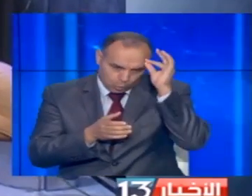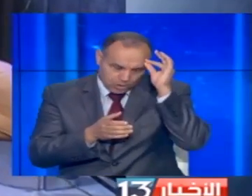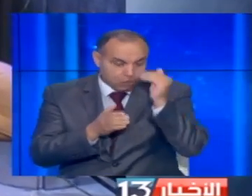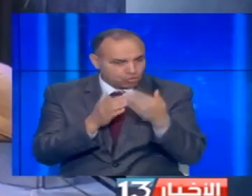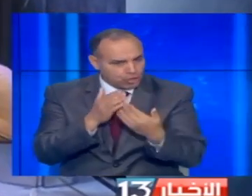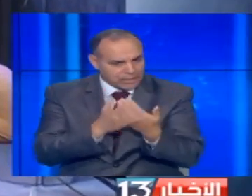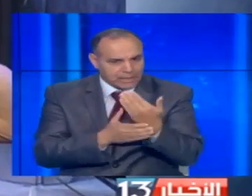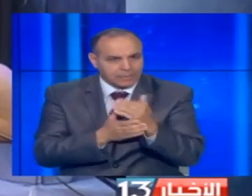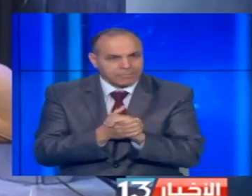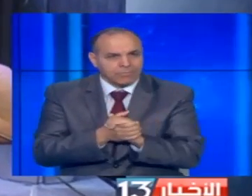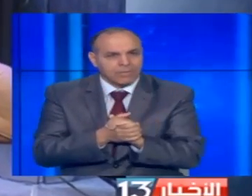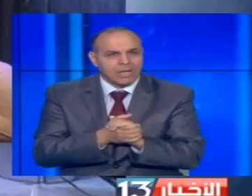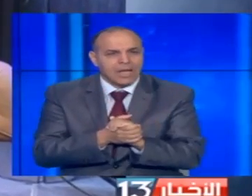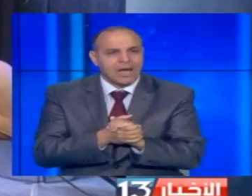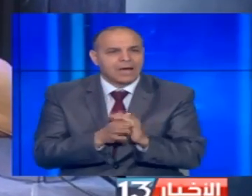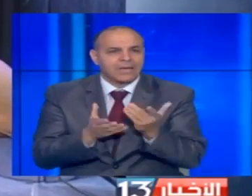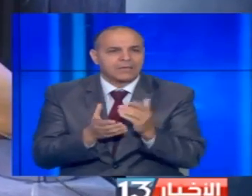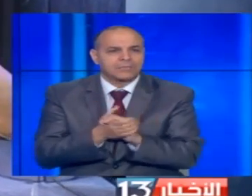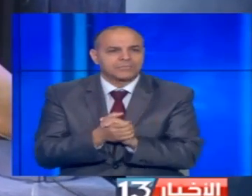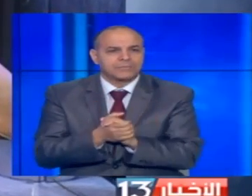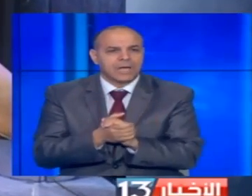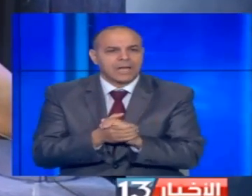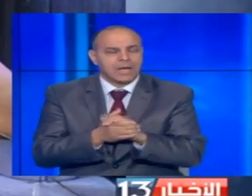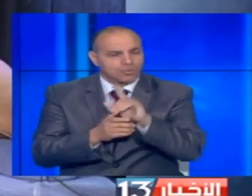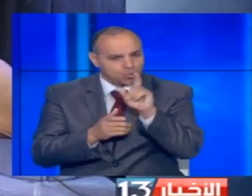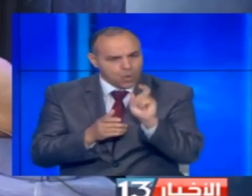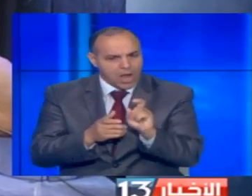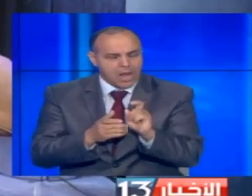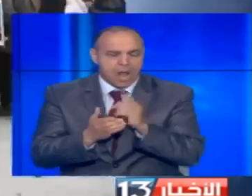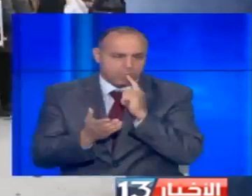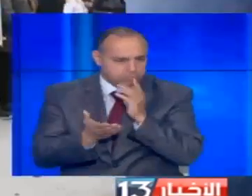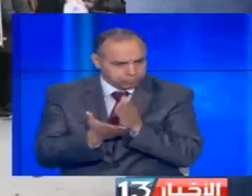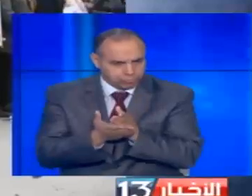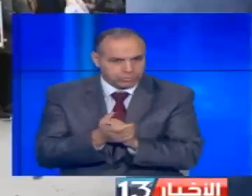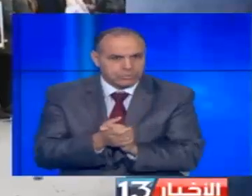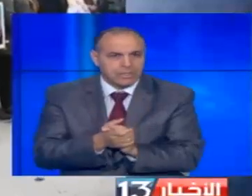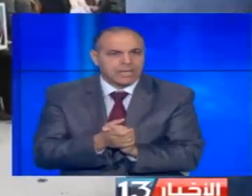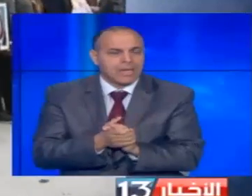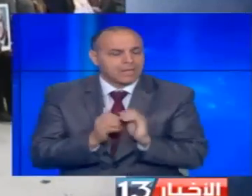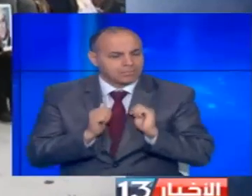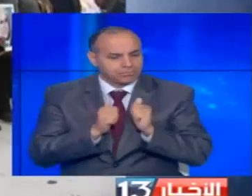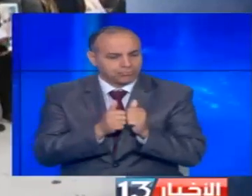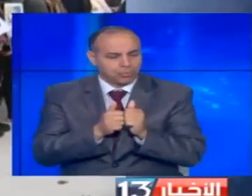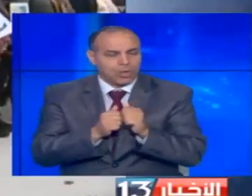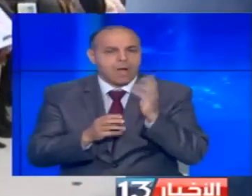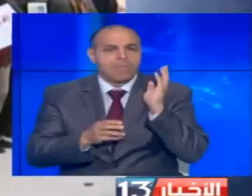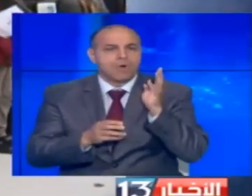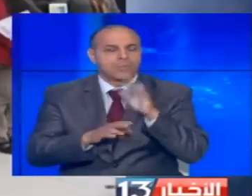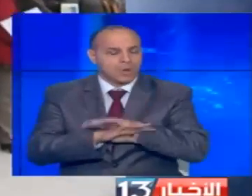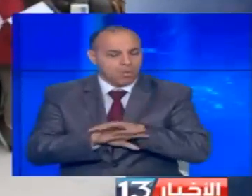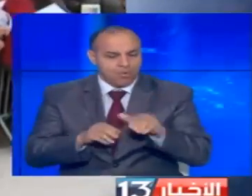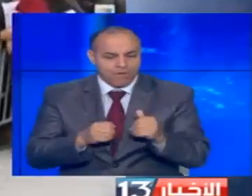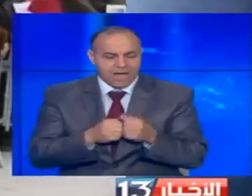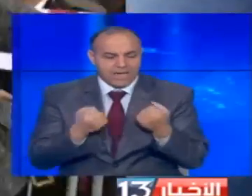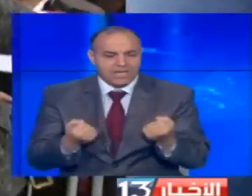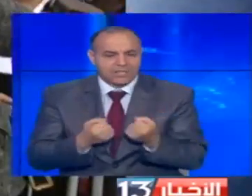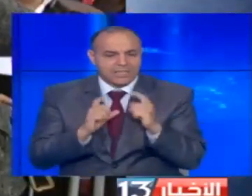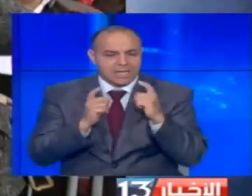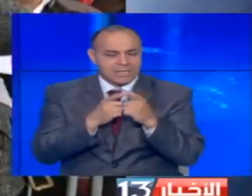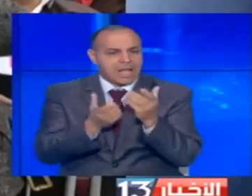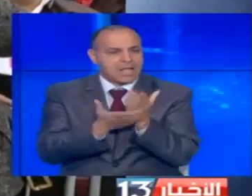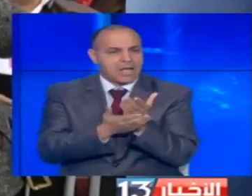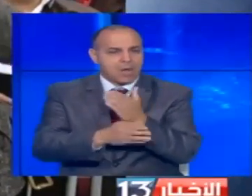جديده قائمه فهمت معناها على المسائله قائمه على الشفافيه ورافق انعقاد المؤتمر الختامي لنشاط هيئه